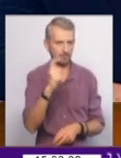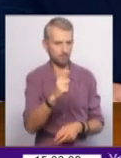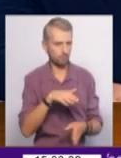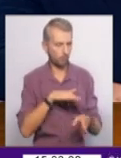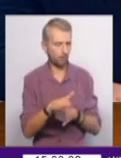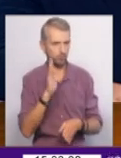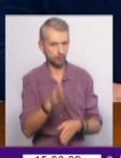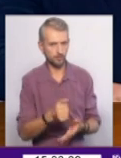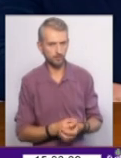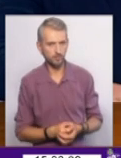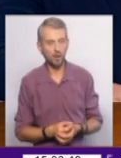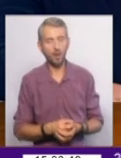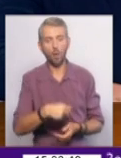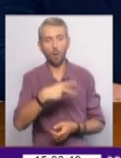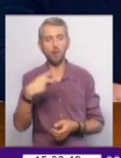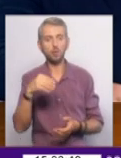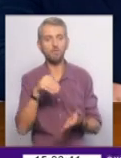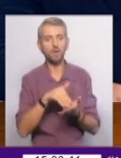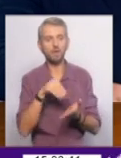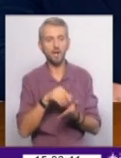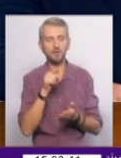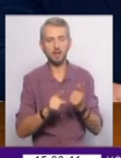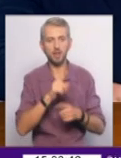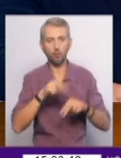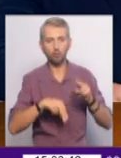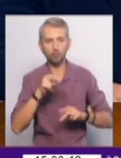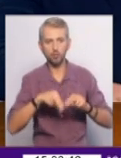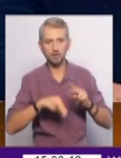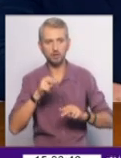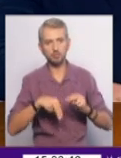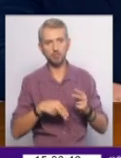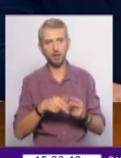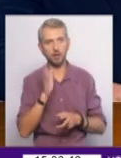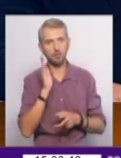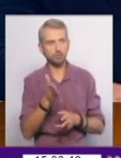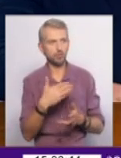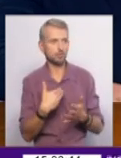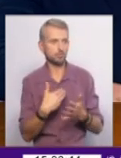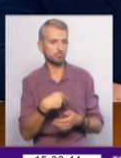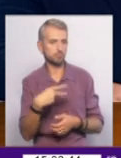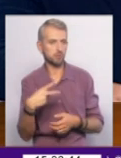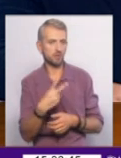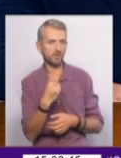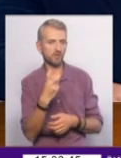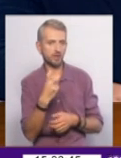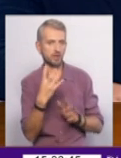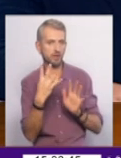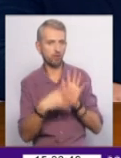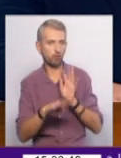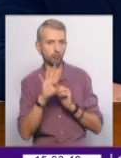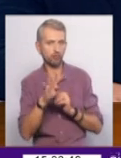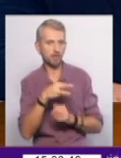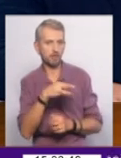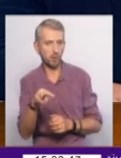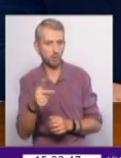повністю. Орієнтовна вартість цієї реконструкції буде сягати десь приблизно 294